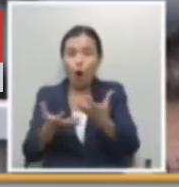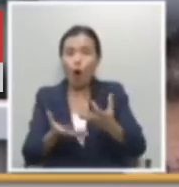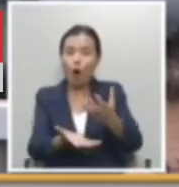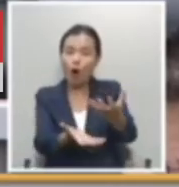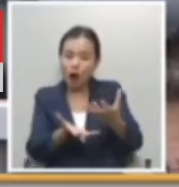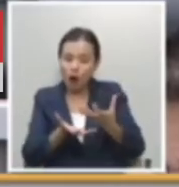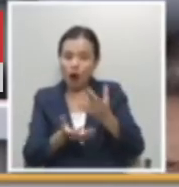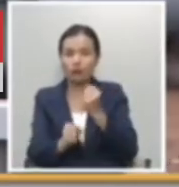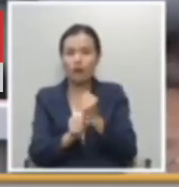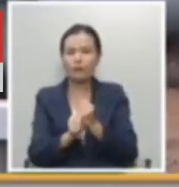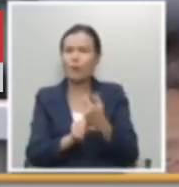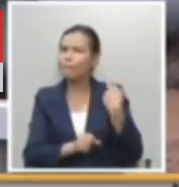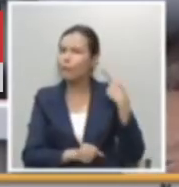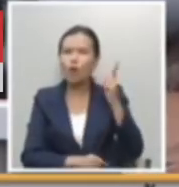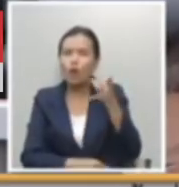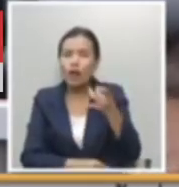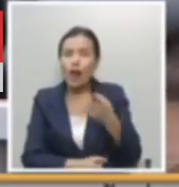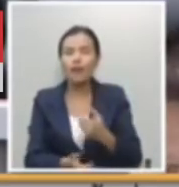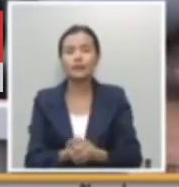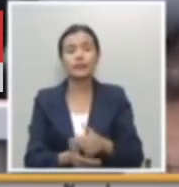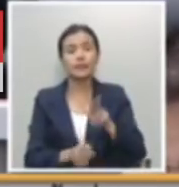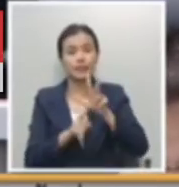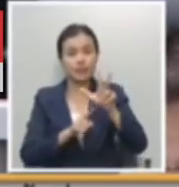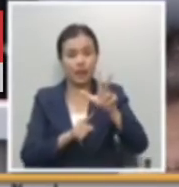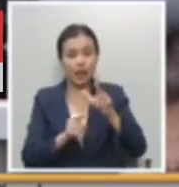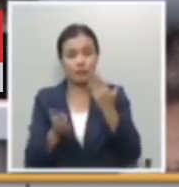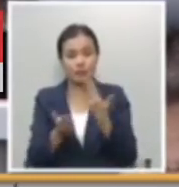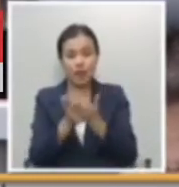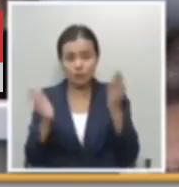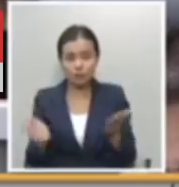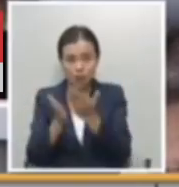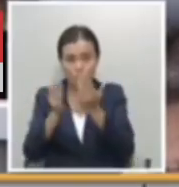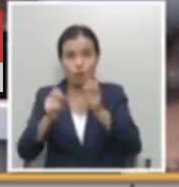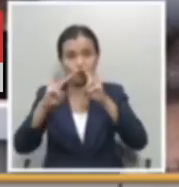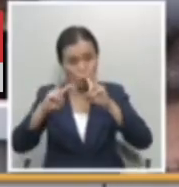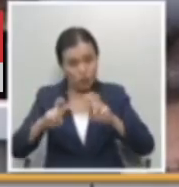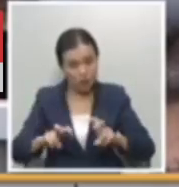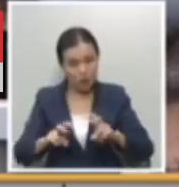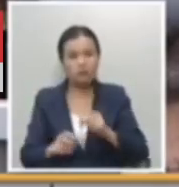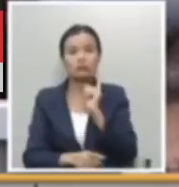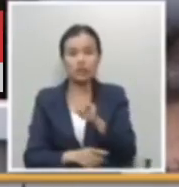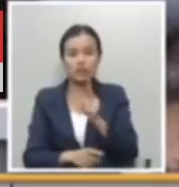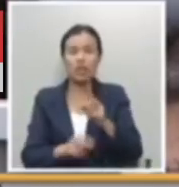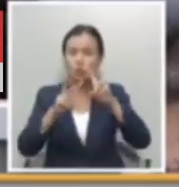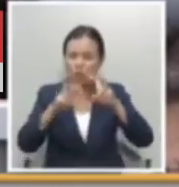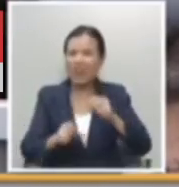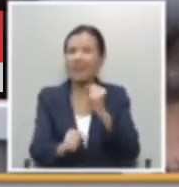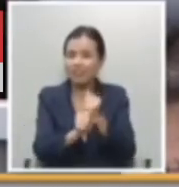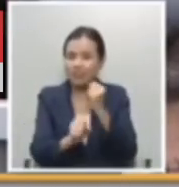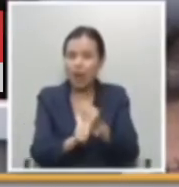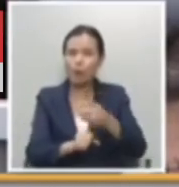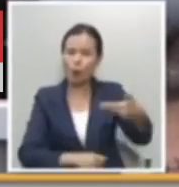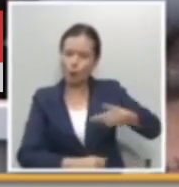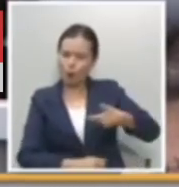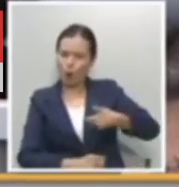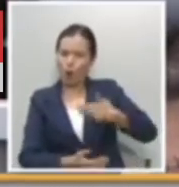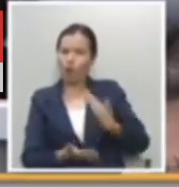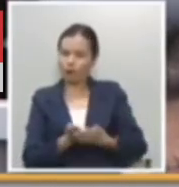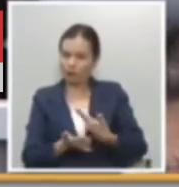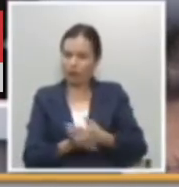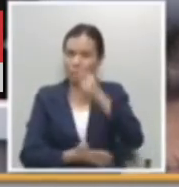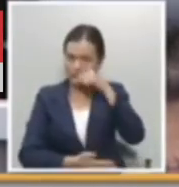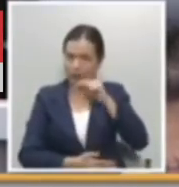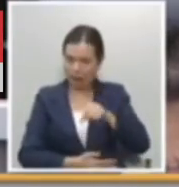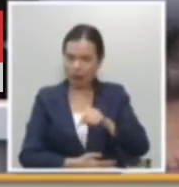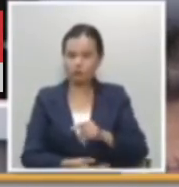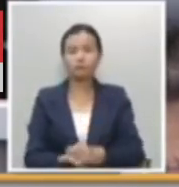ได้อะไร3ให้เงินสนับสนุนการลงทุนการวิจัยจริงๆเขาต้องวิจัยอยู่แล้วเขาก็มาขอเงินจากเราแล้วก็บอกว่าเ